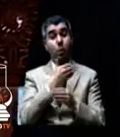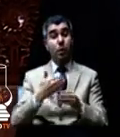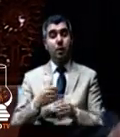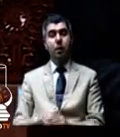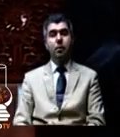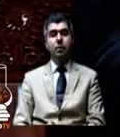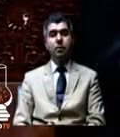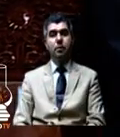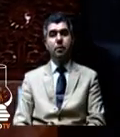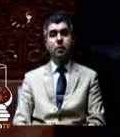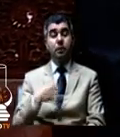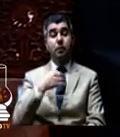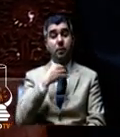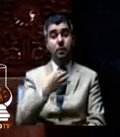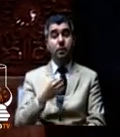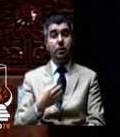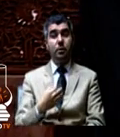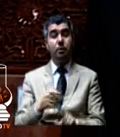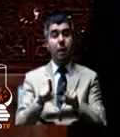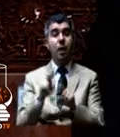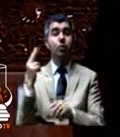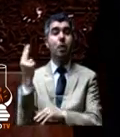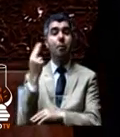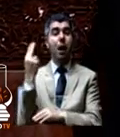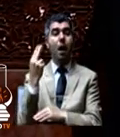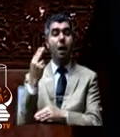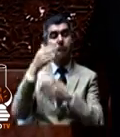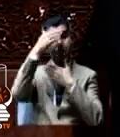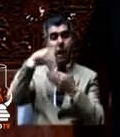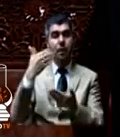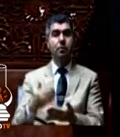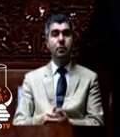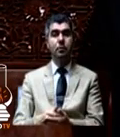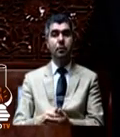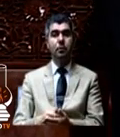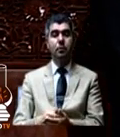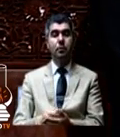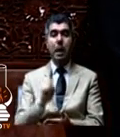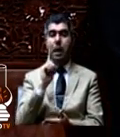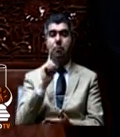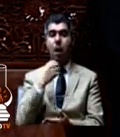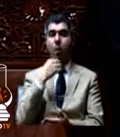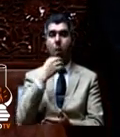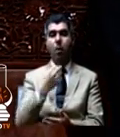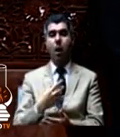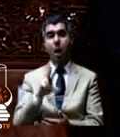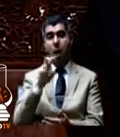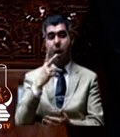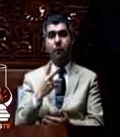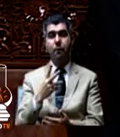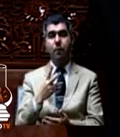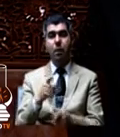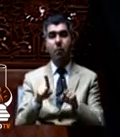أنا نريد أن أقول أن الجامعة المغربية إما أن تعرف